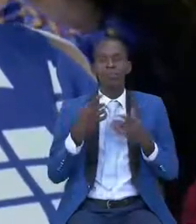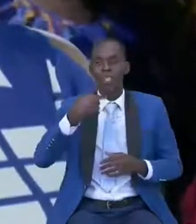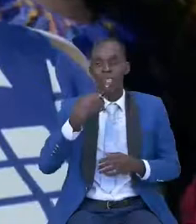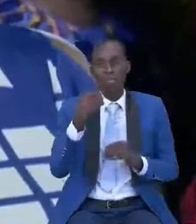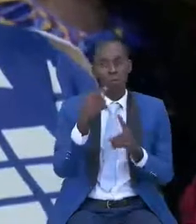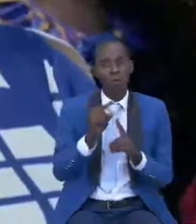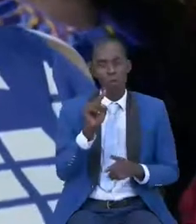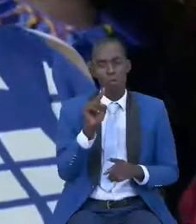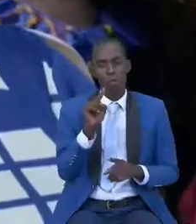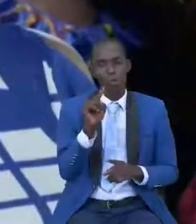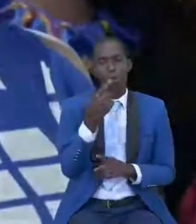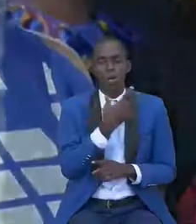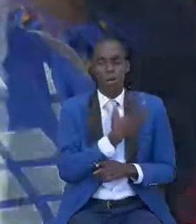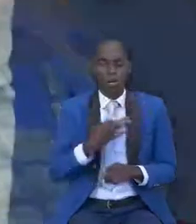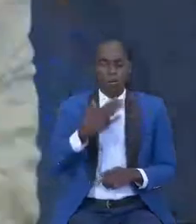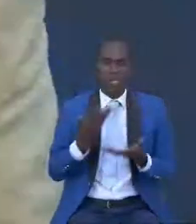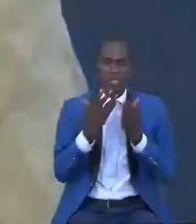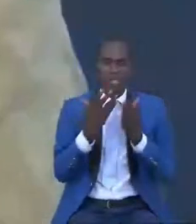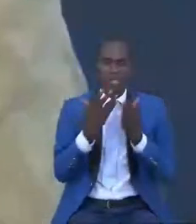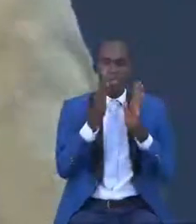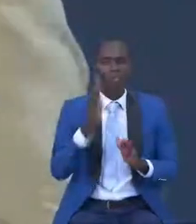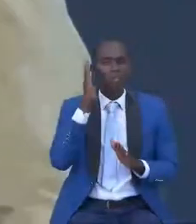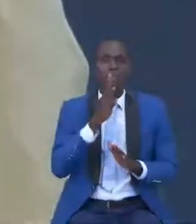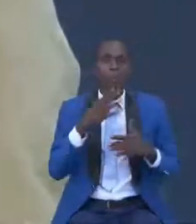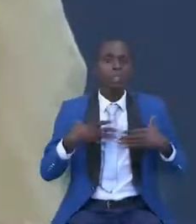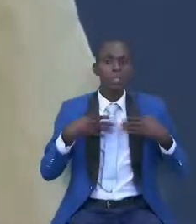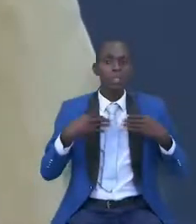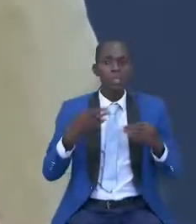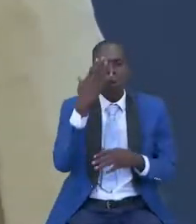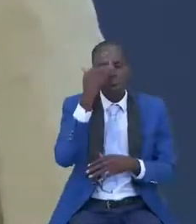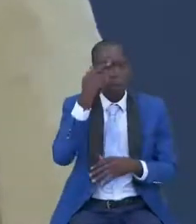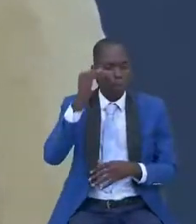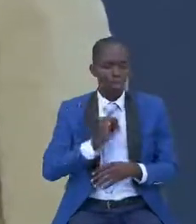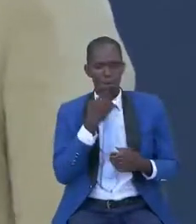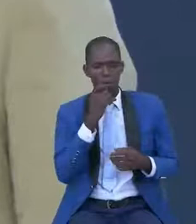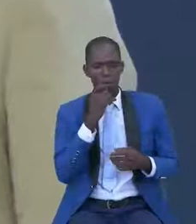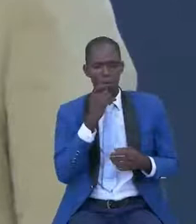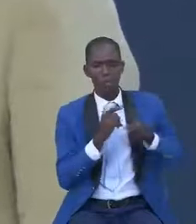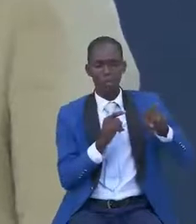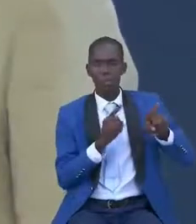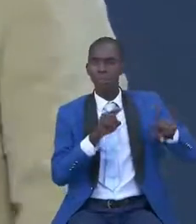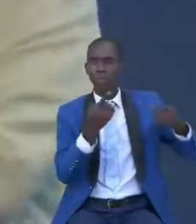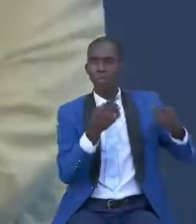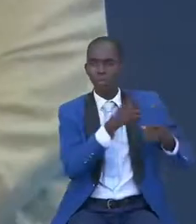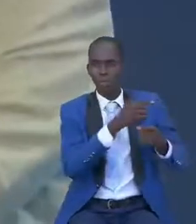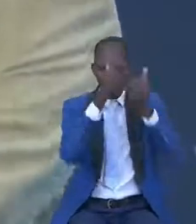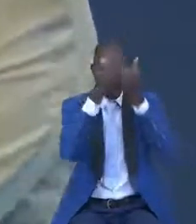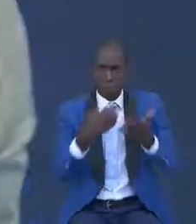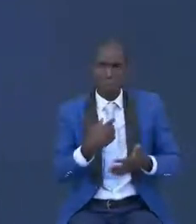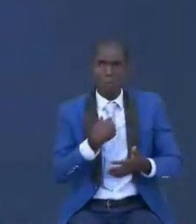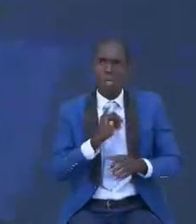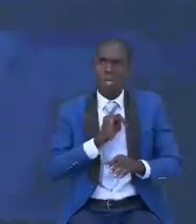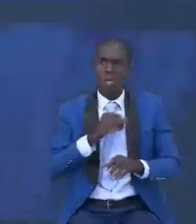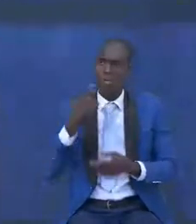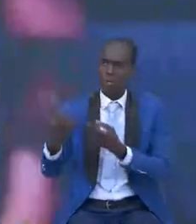ma vie. Dis seulement un mot. Et mon serviteur sera guéri. Parce que je dis